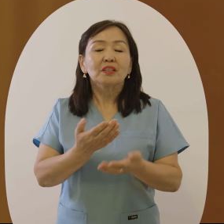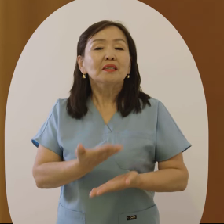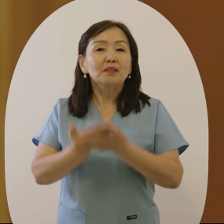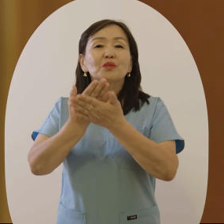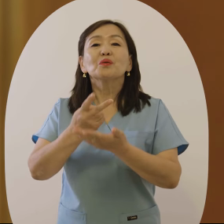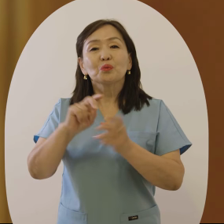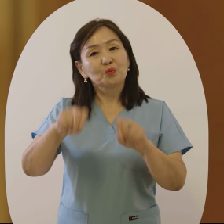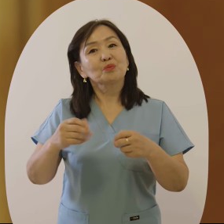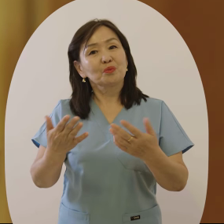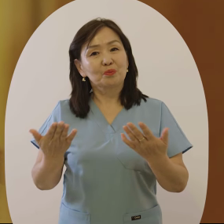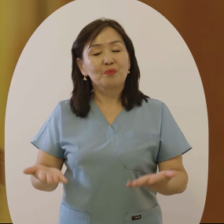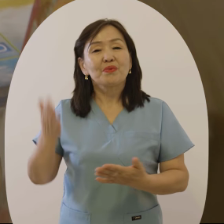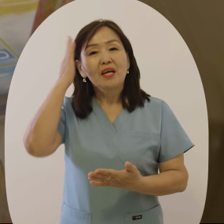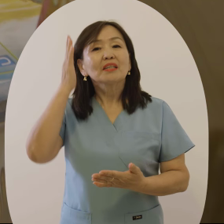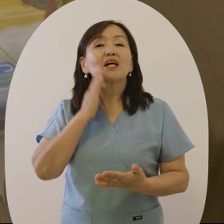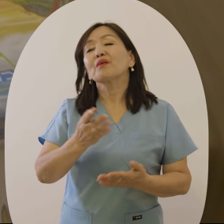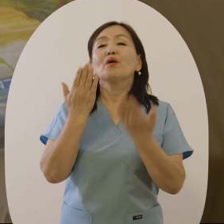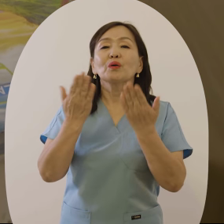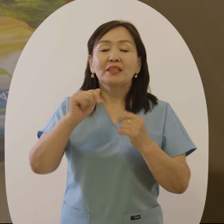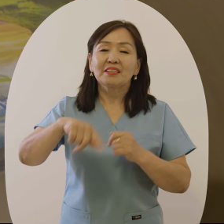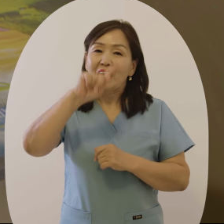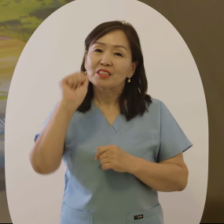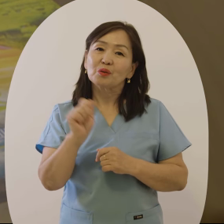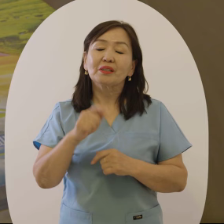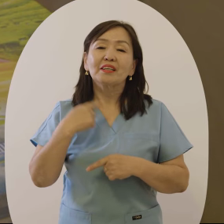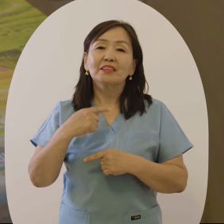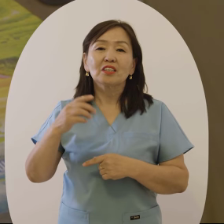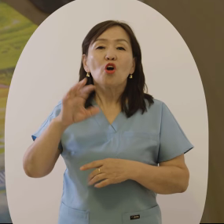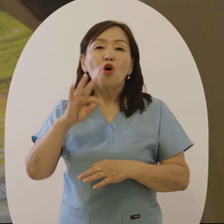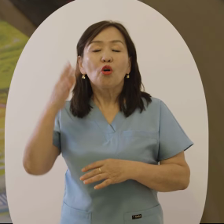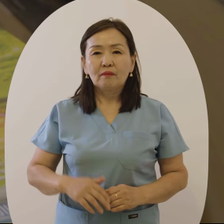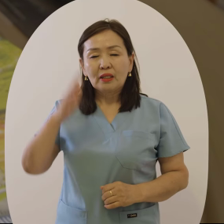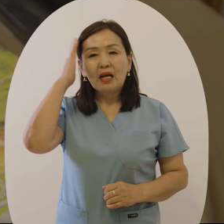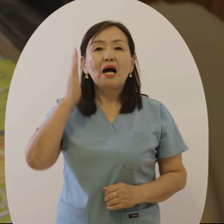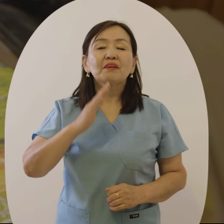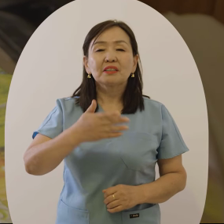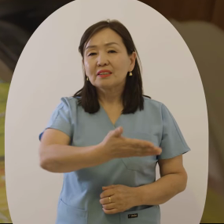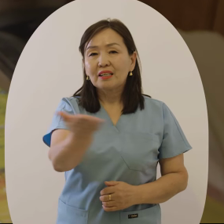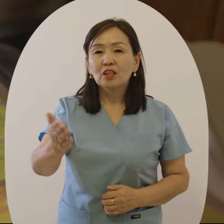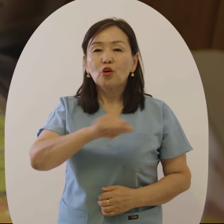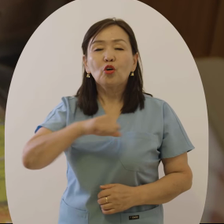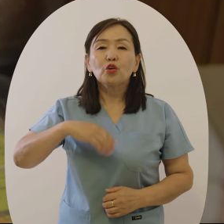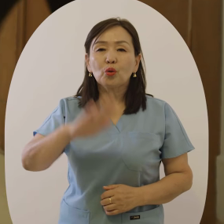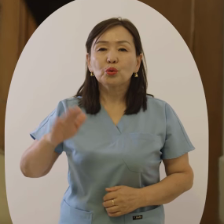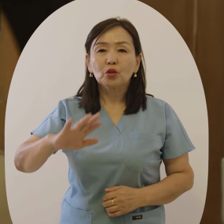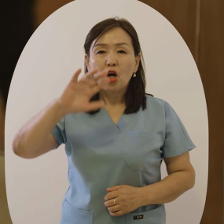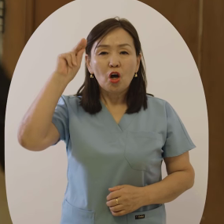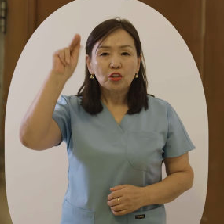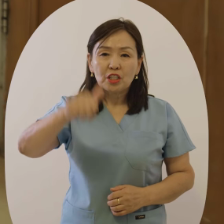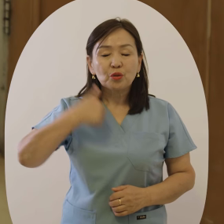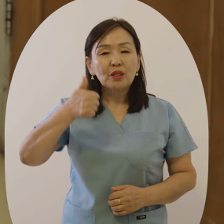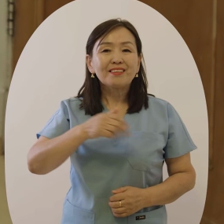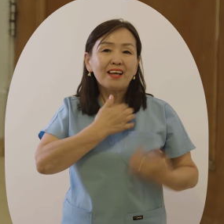надад дэмжлэг үзүүлж байсных юм шүү дээ. Эцгийнхээ хурал дээр ч энэ асуудлыг ярьж бусад аав ээжүүдэд танилцуулаад зөвлөгөөж өгсөн.